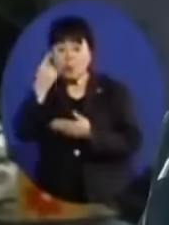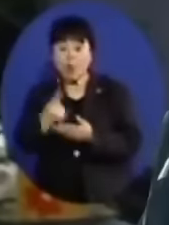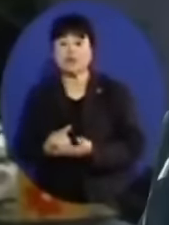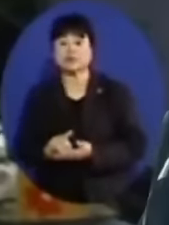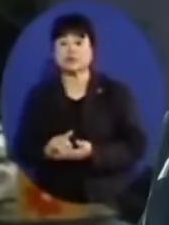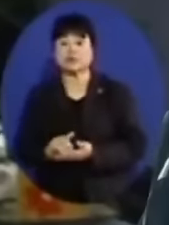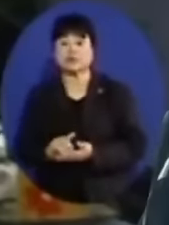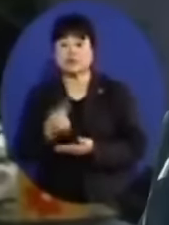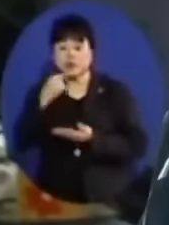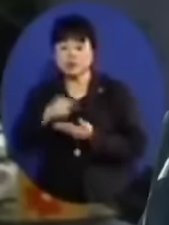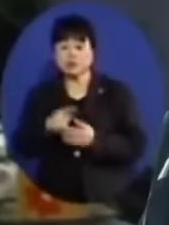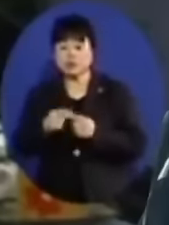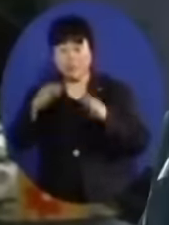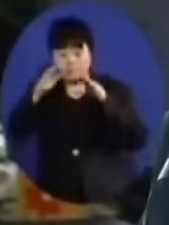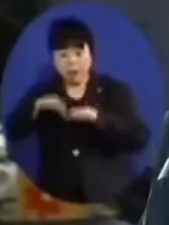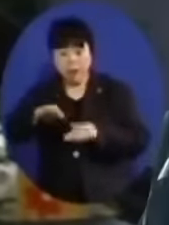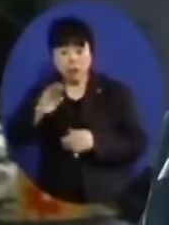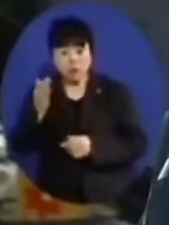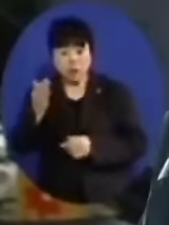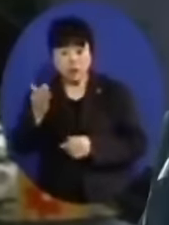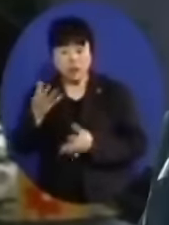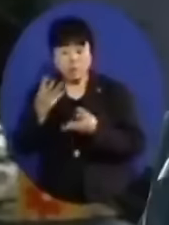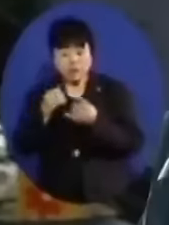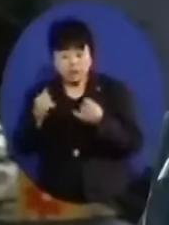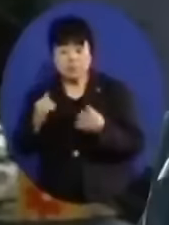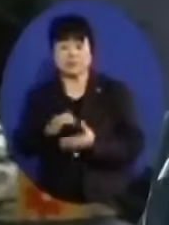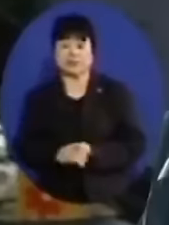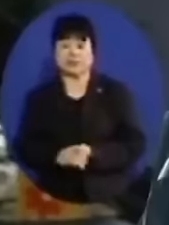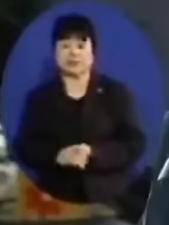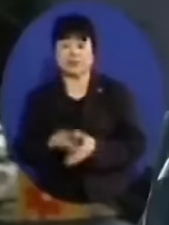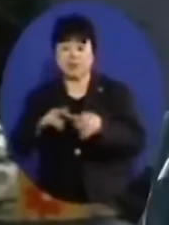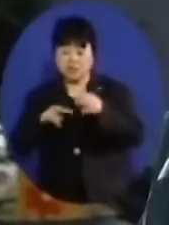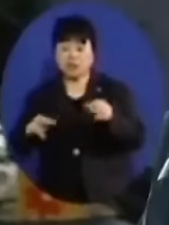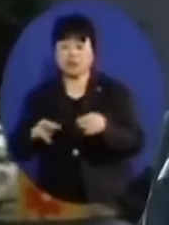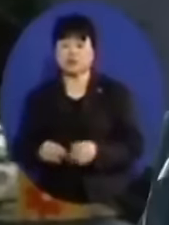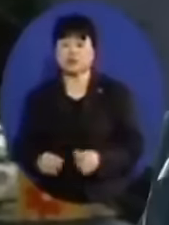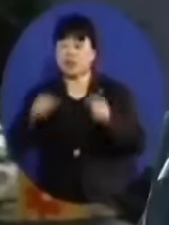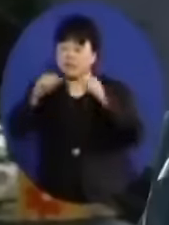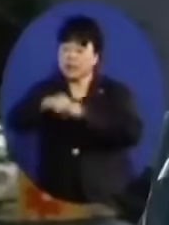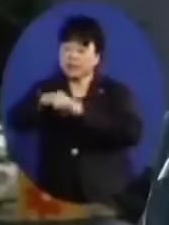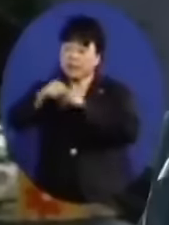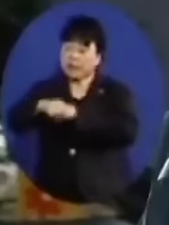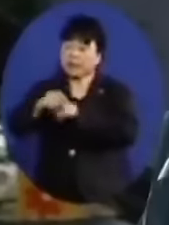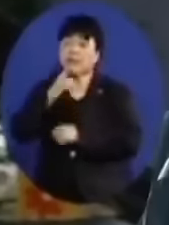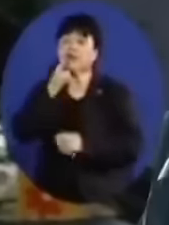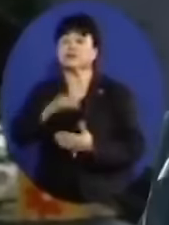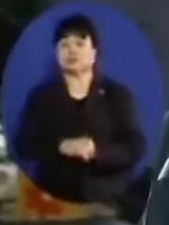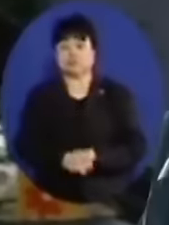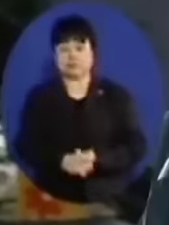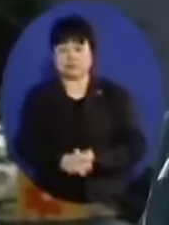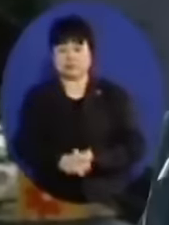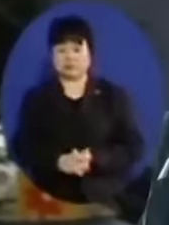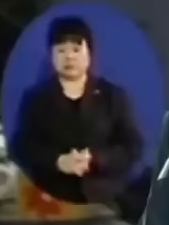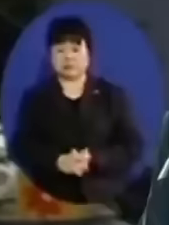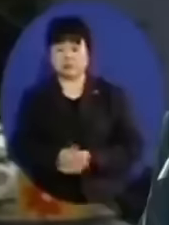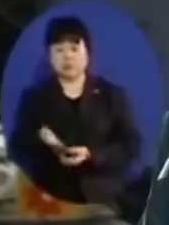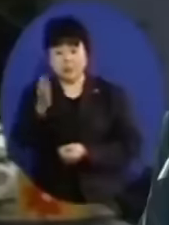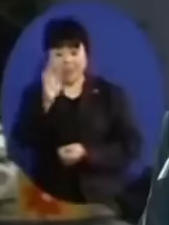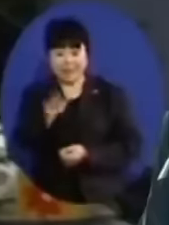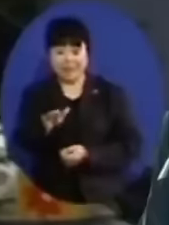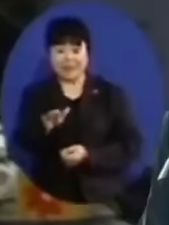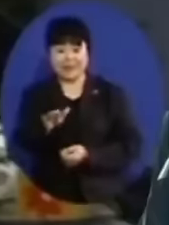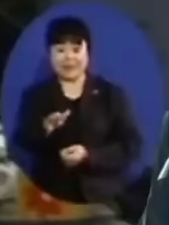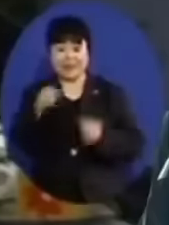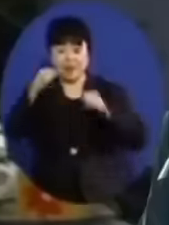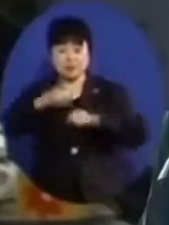쉽게 교회가 무너질 수 있습니다. 많은 사람들이 여의도 순복음교회 무너졌다 그랬습니다. 그런데 왜